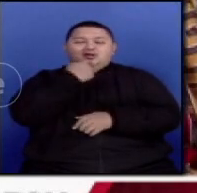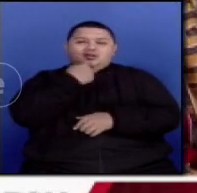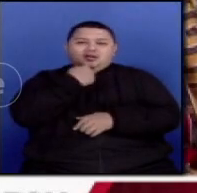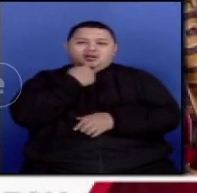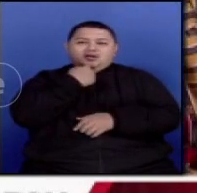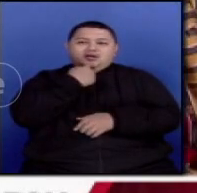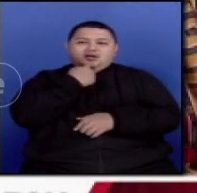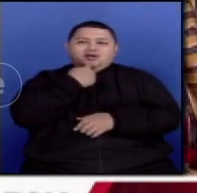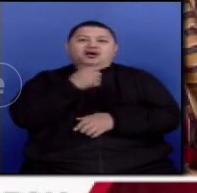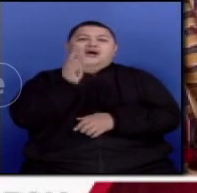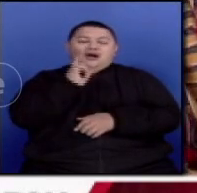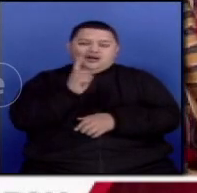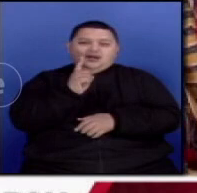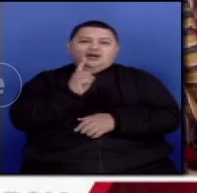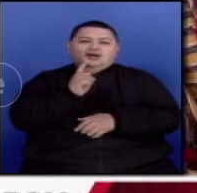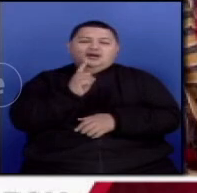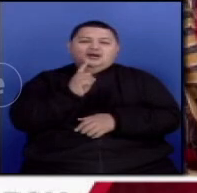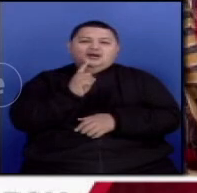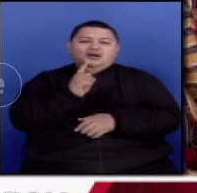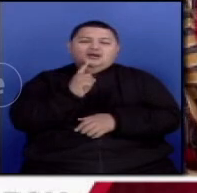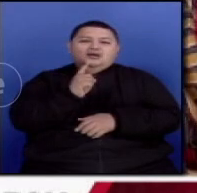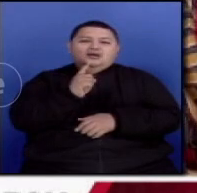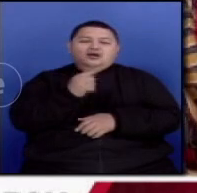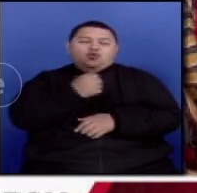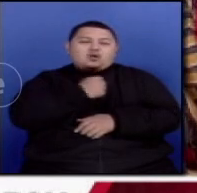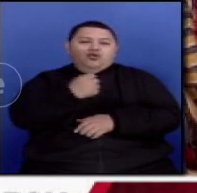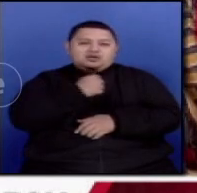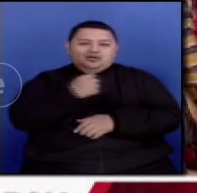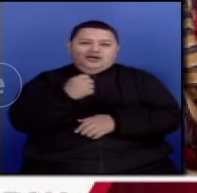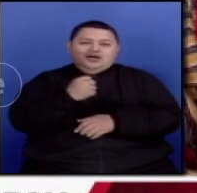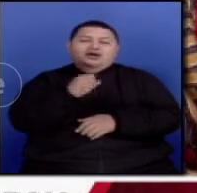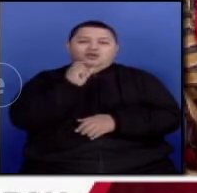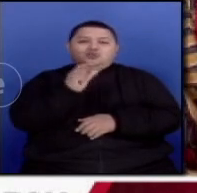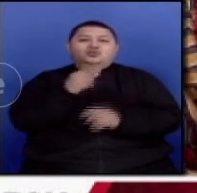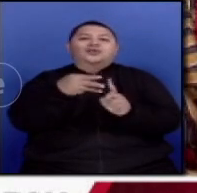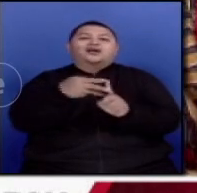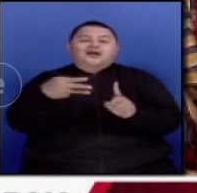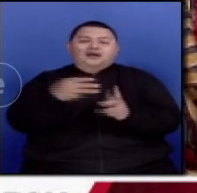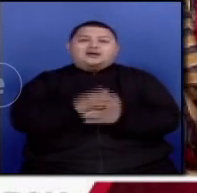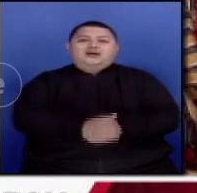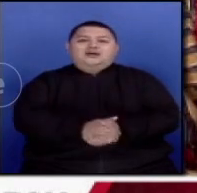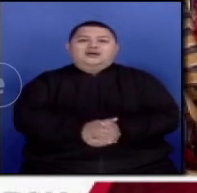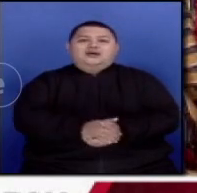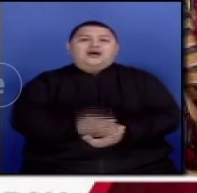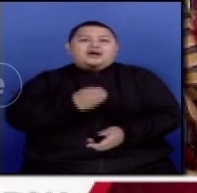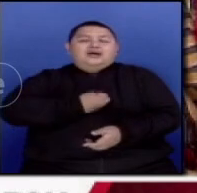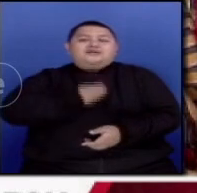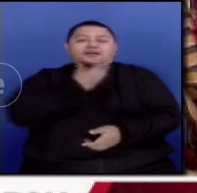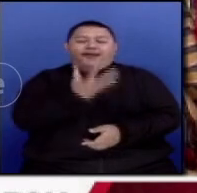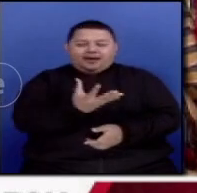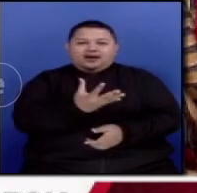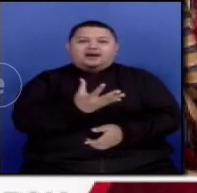dengan akan diadakannya wawancara dengan Richard Eliezer. Yang disampaikan oleh